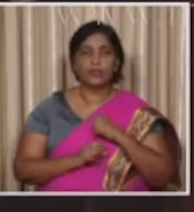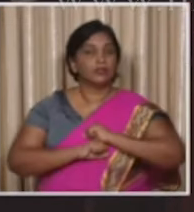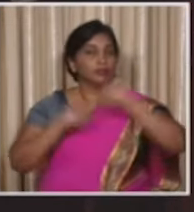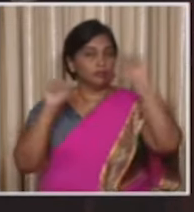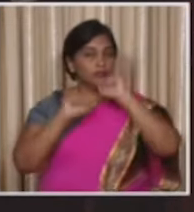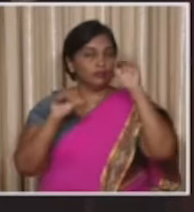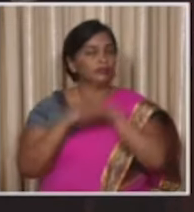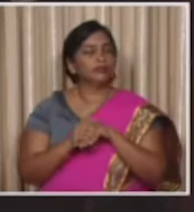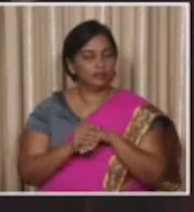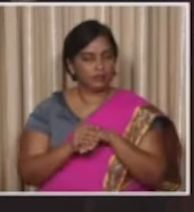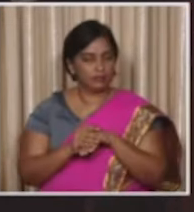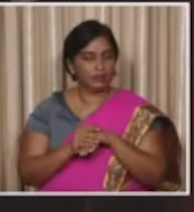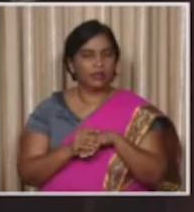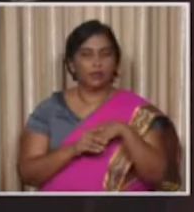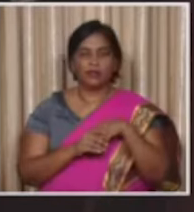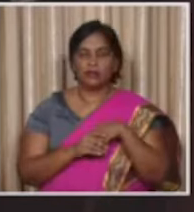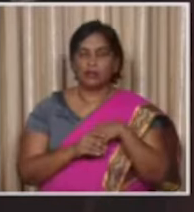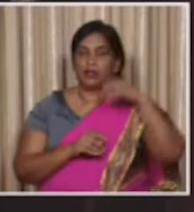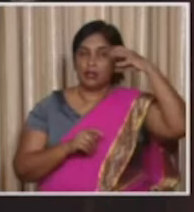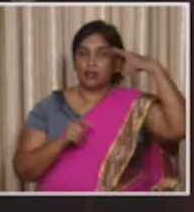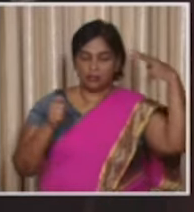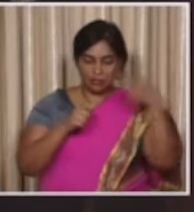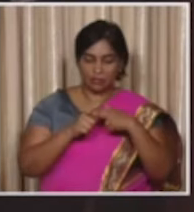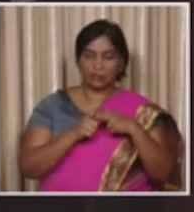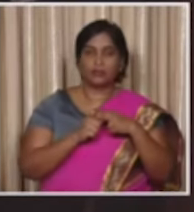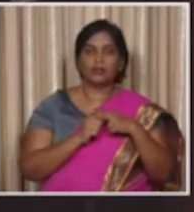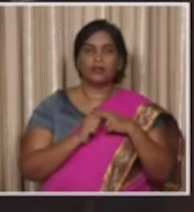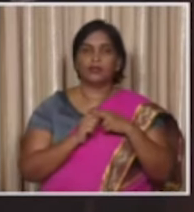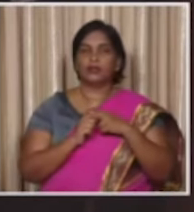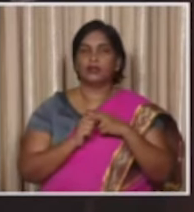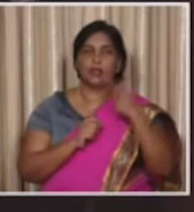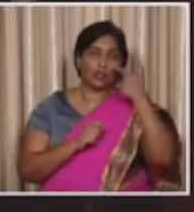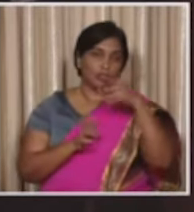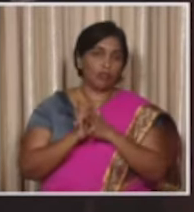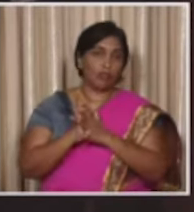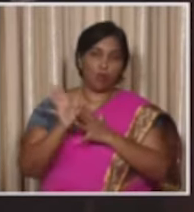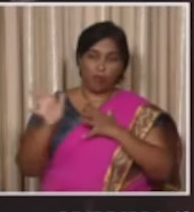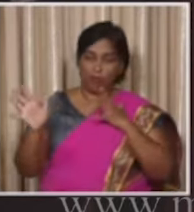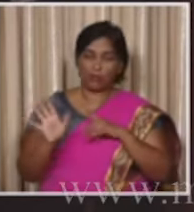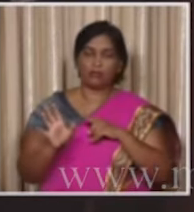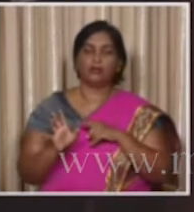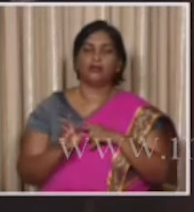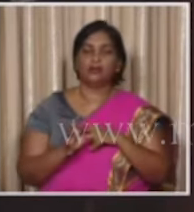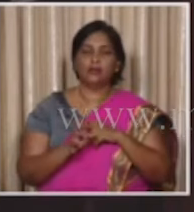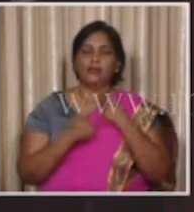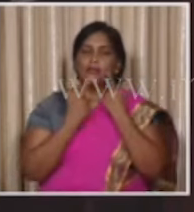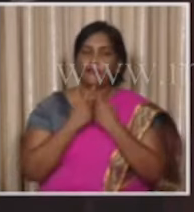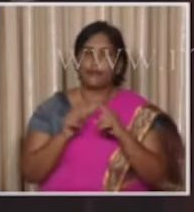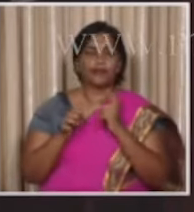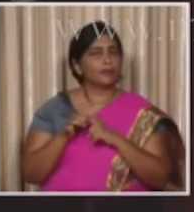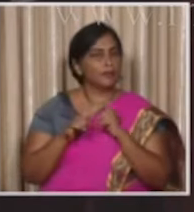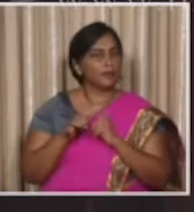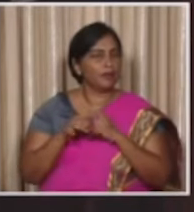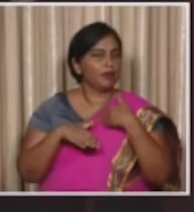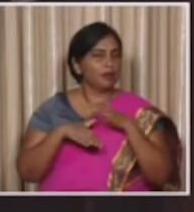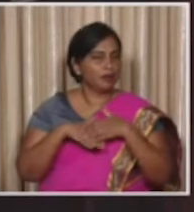අරගලයක් ආවා ලයිට් විදුලිය කපලා තෙල් පෝලිං වල ඉඳලා නොයෙකුත් ප්‍රශ්න වලට මුහුණ